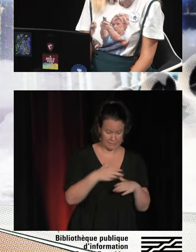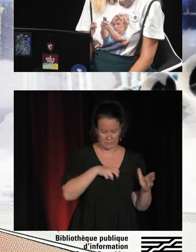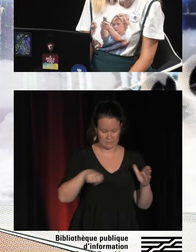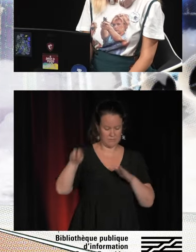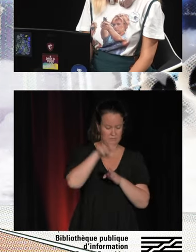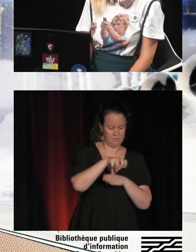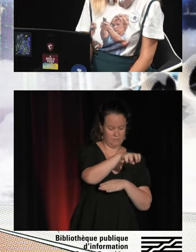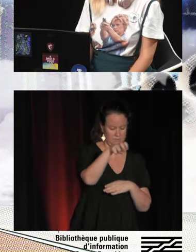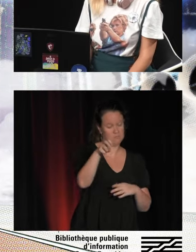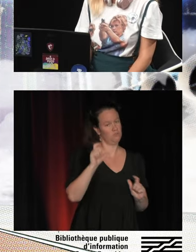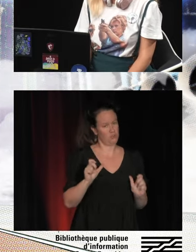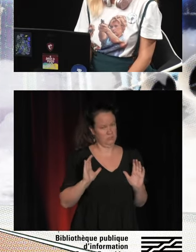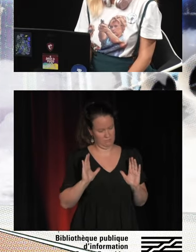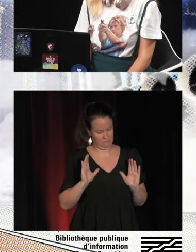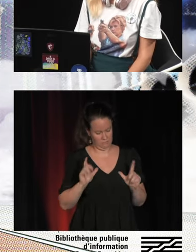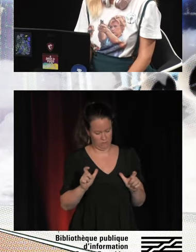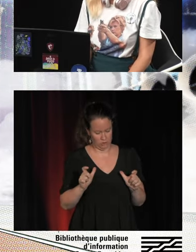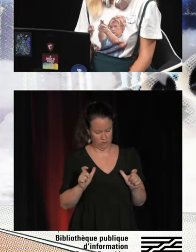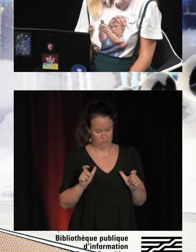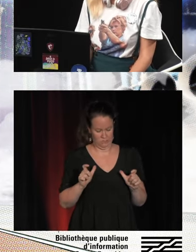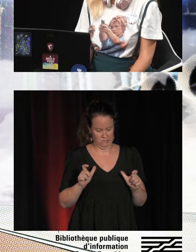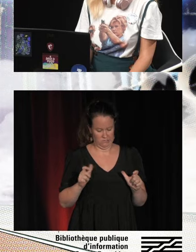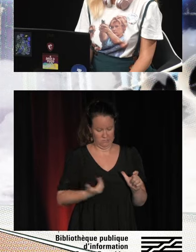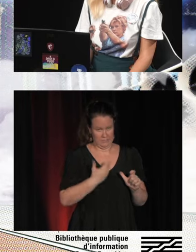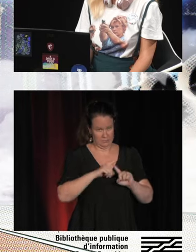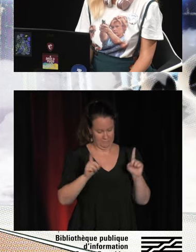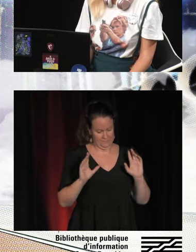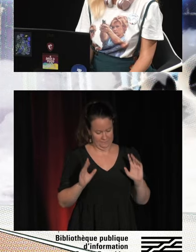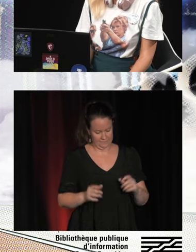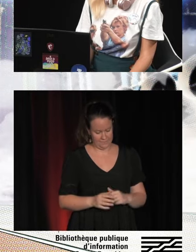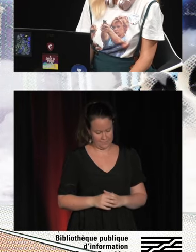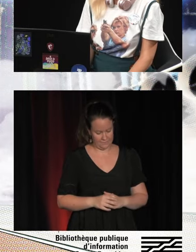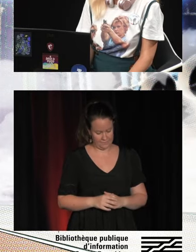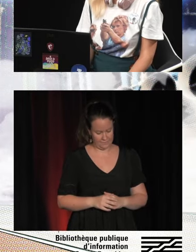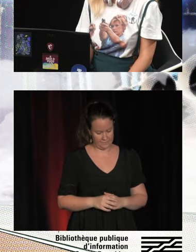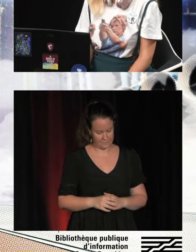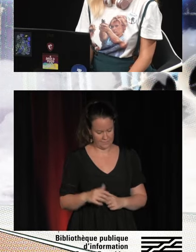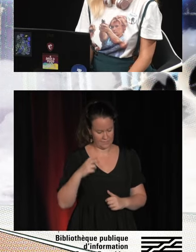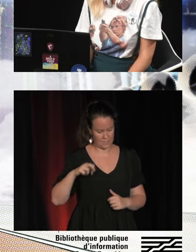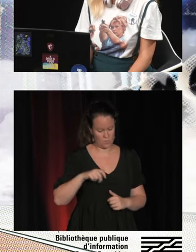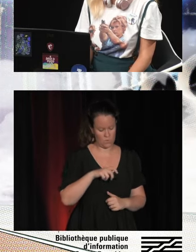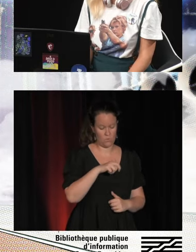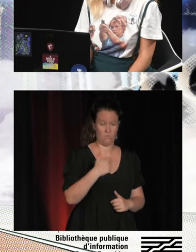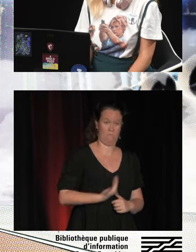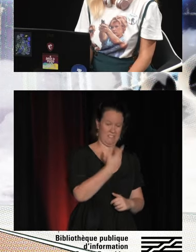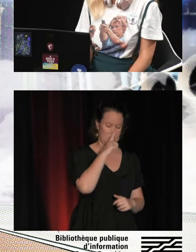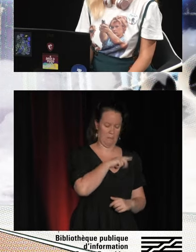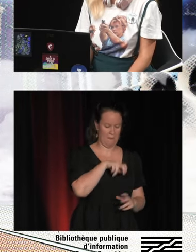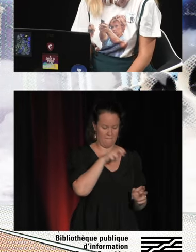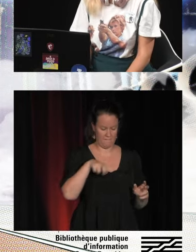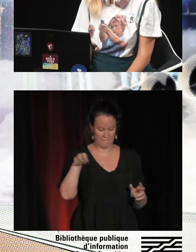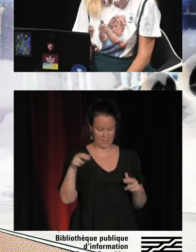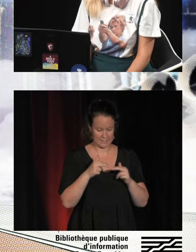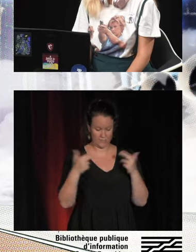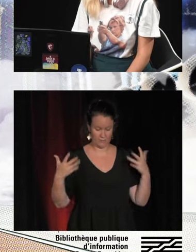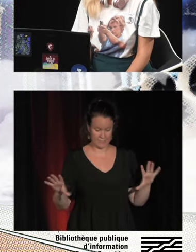J'ai eu de la chance, je vais pas vous mentir. J'ai eu de la chance de pas prendre le dégât. Ici, on court et on prend le dégât, mais c'est pas grave. Et c'est la fin du